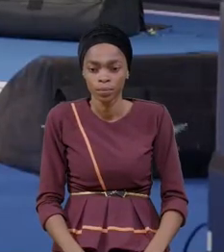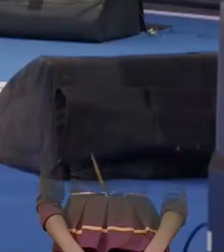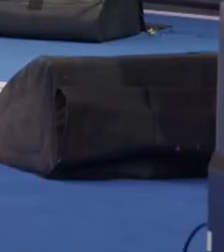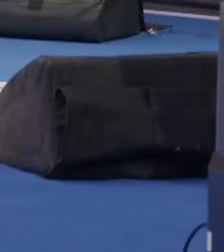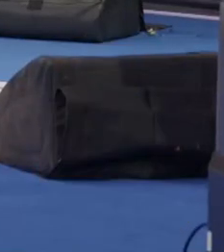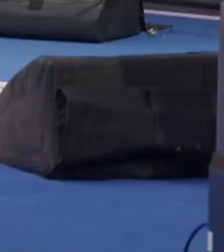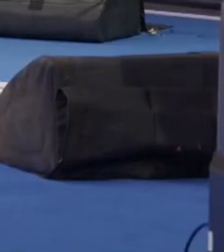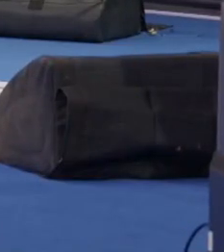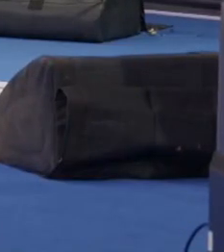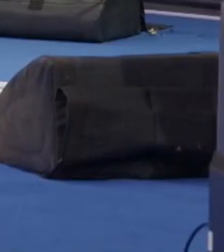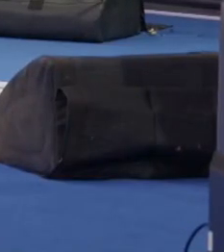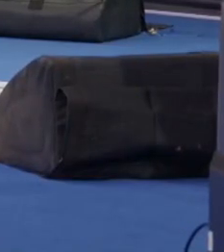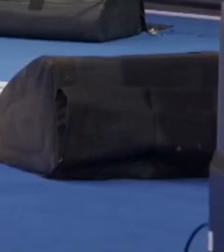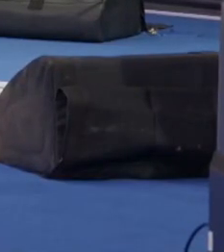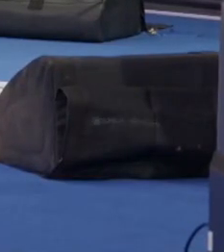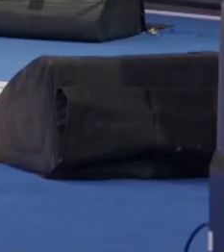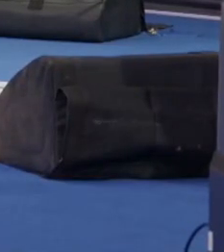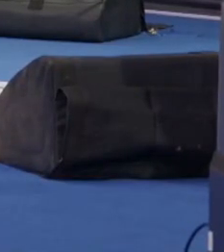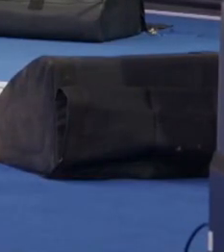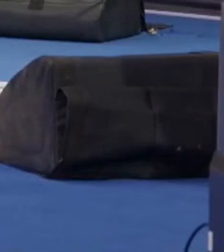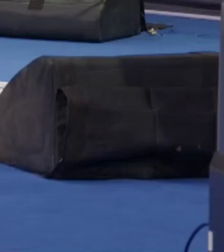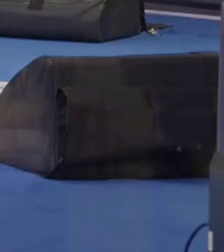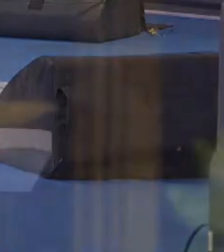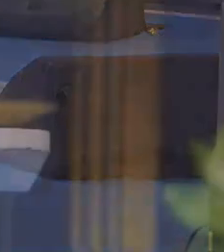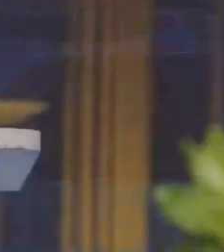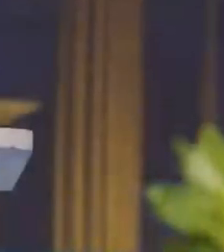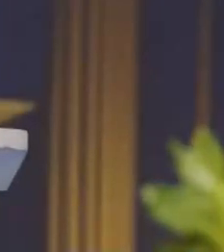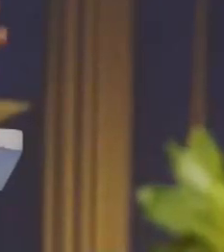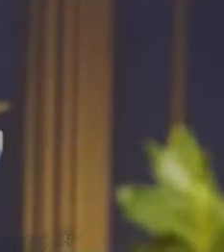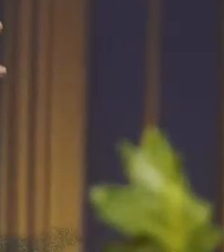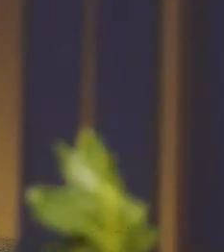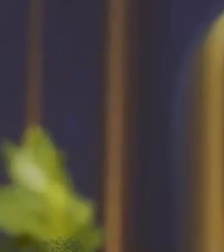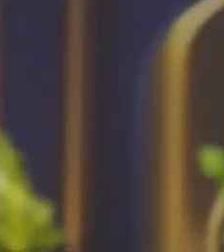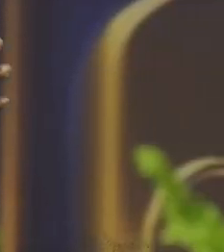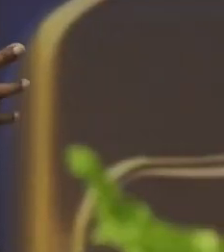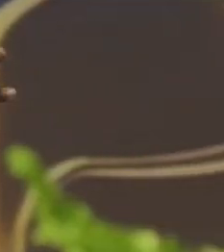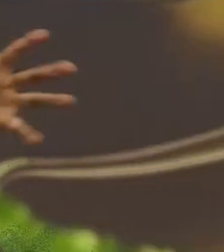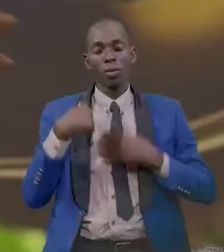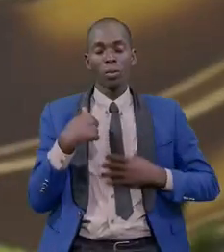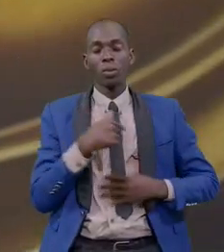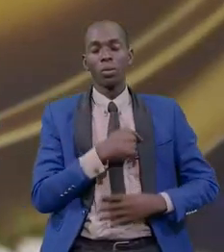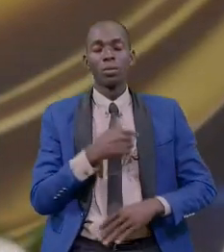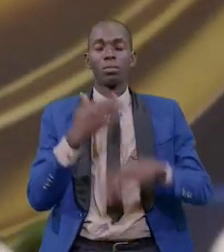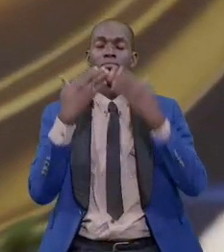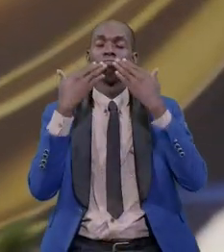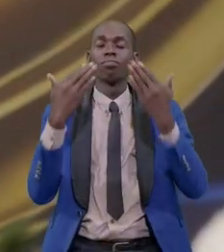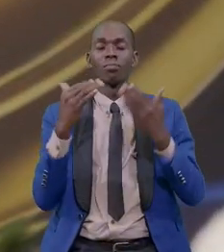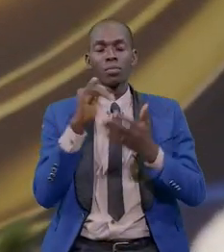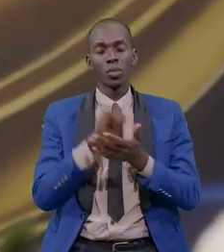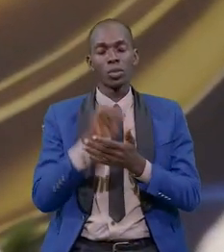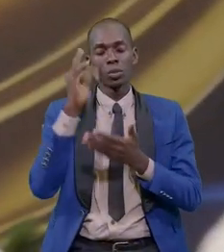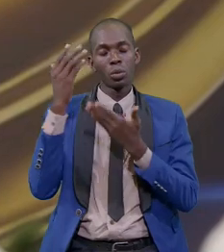et que tout le monde dise notre Amen. Père Céleste, nous te disons merci parce que tu nous as amenés